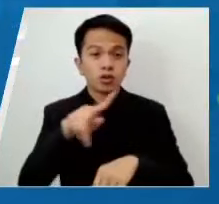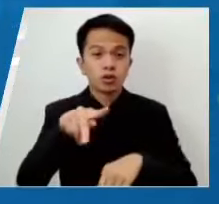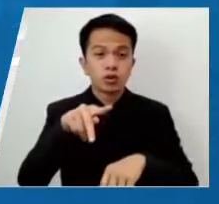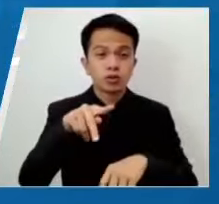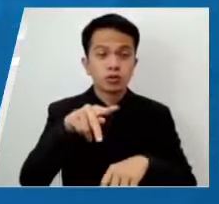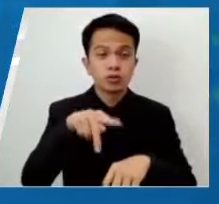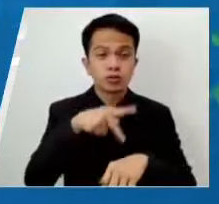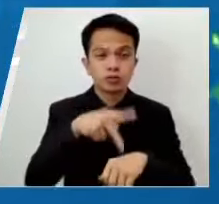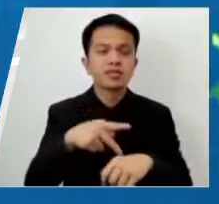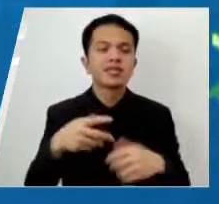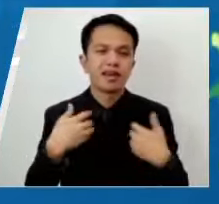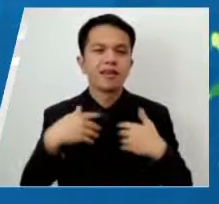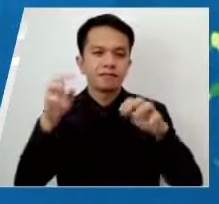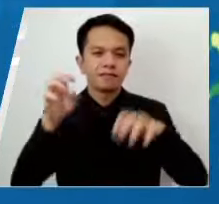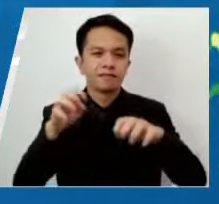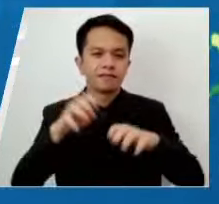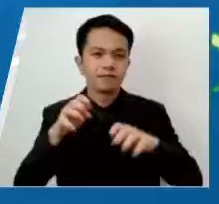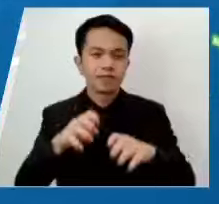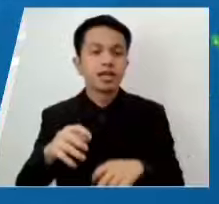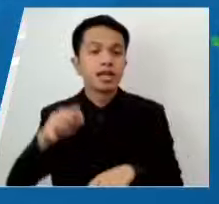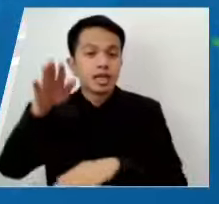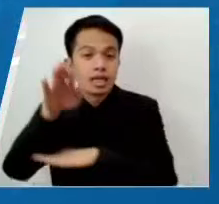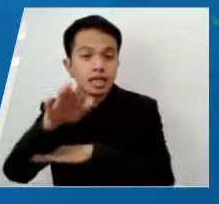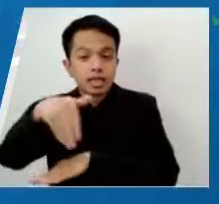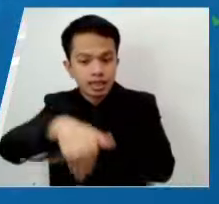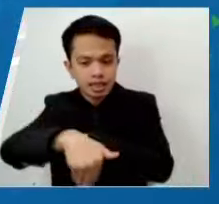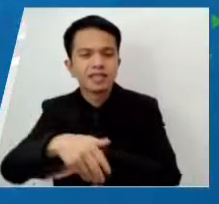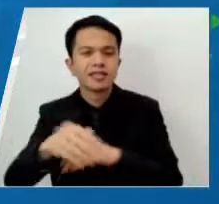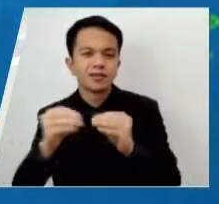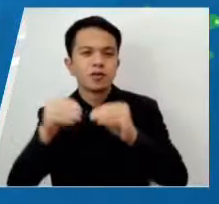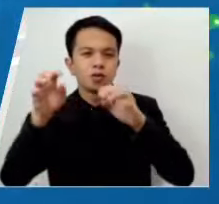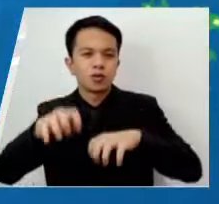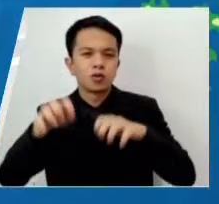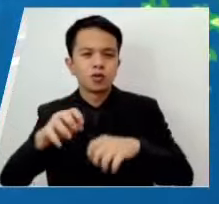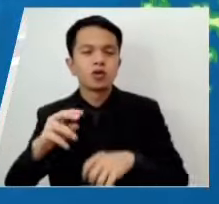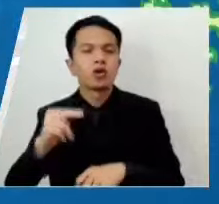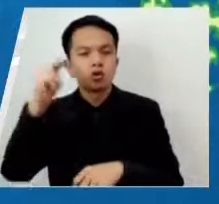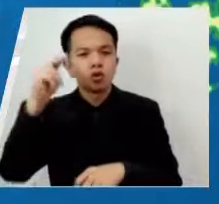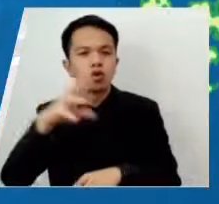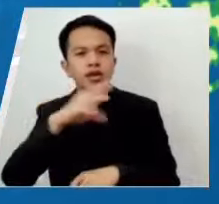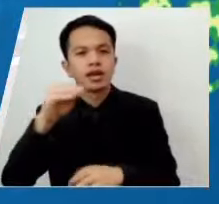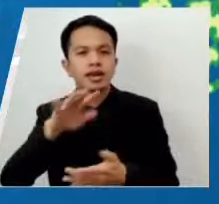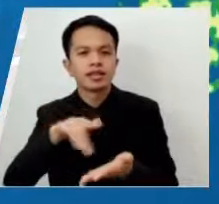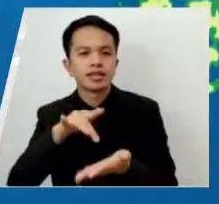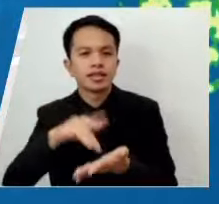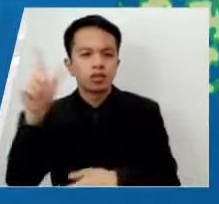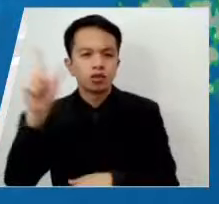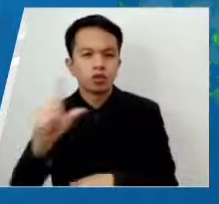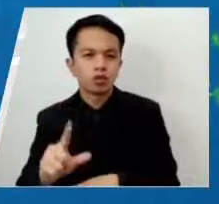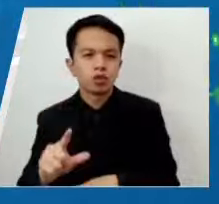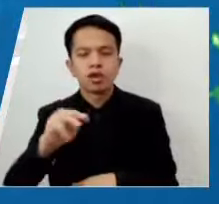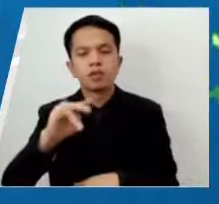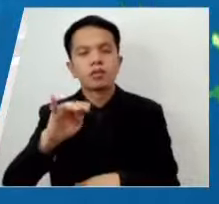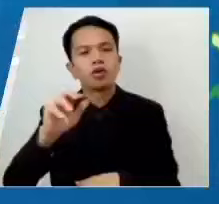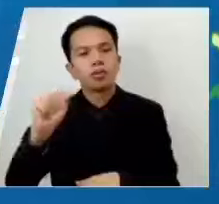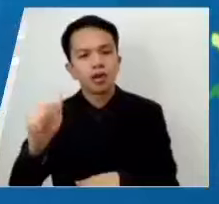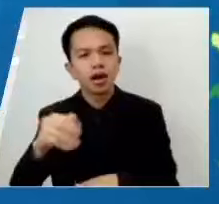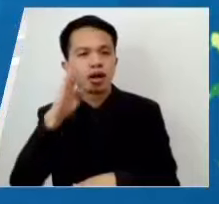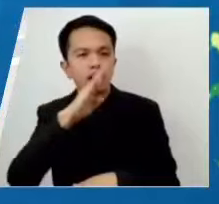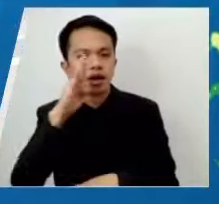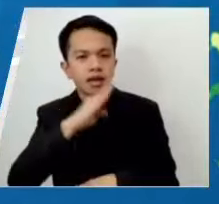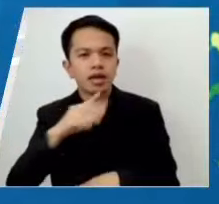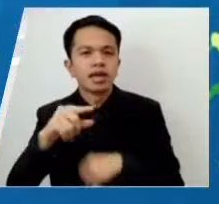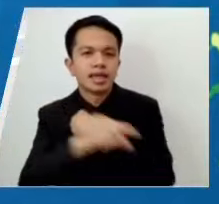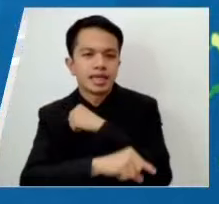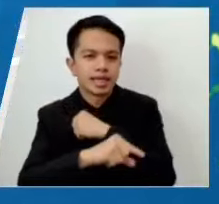umaga. Mas maulan na sa hapon at gabi kasamang halos buong northern at central Luzon, Mimaropa, Bicol Region, Quezon at malaking